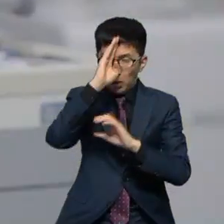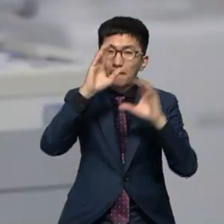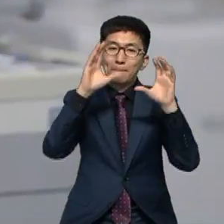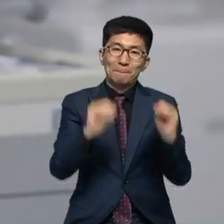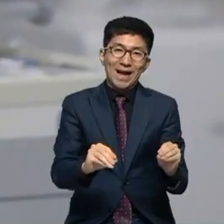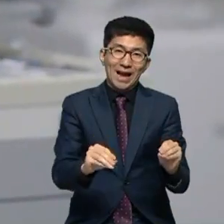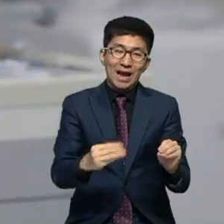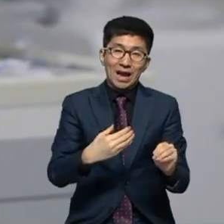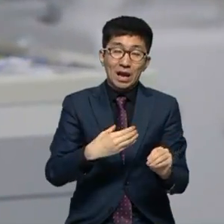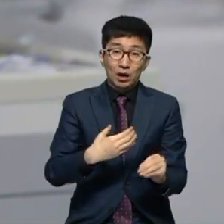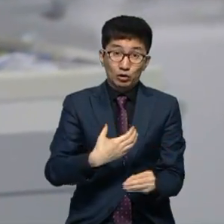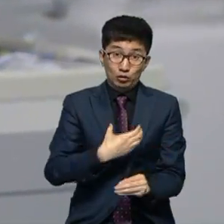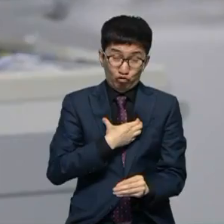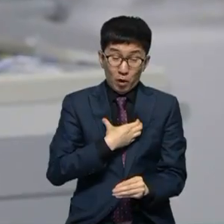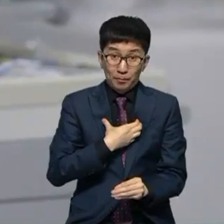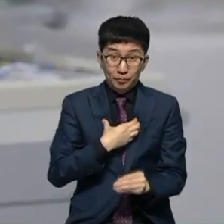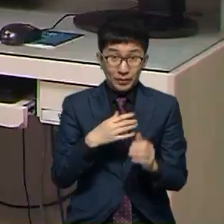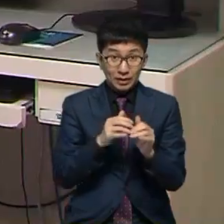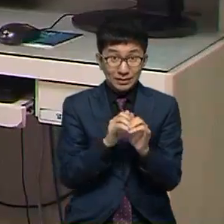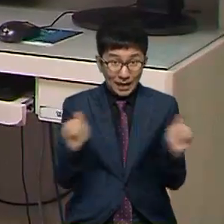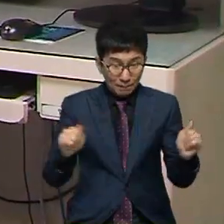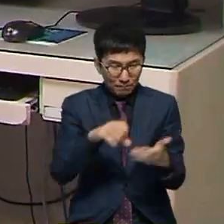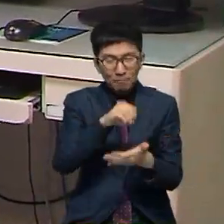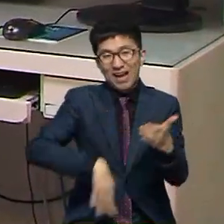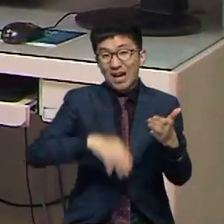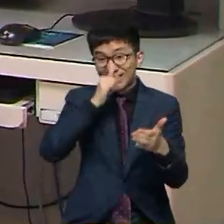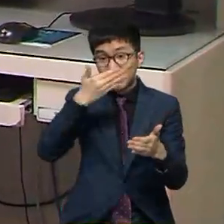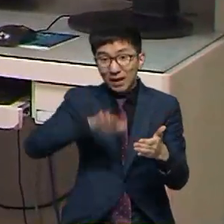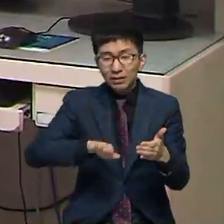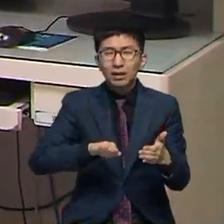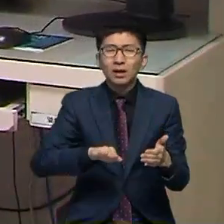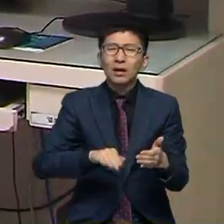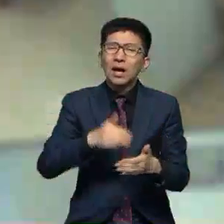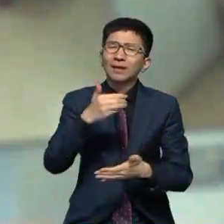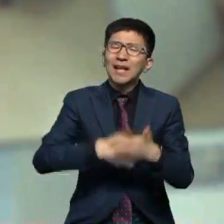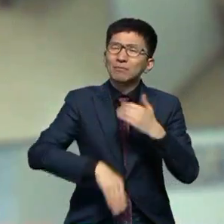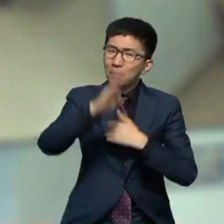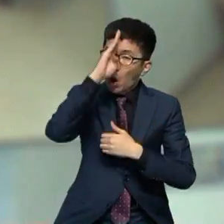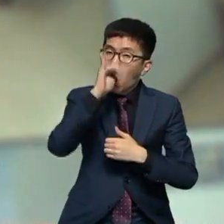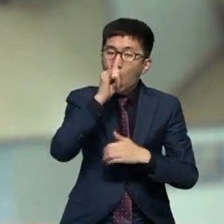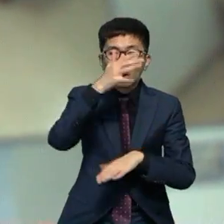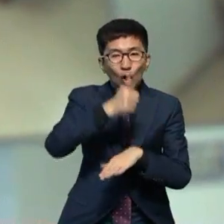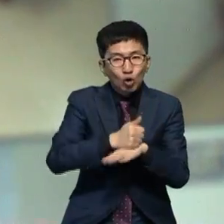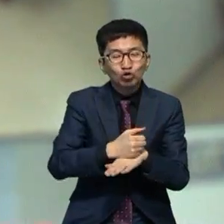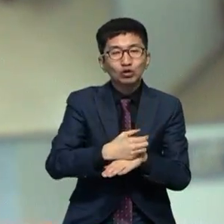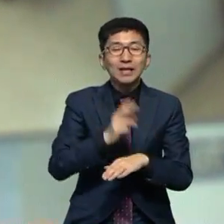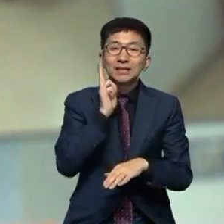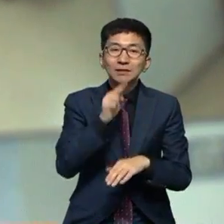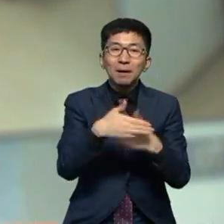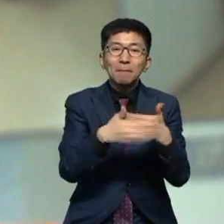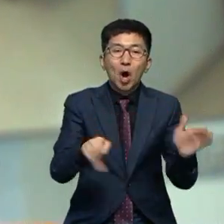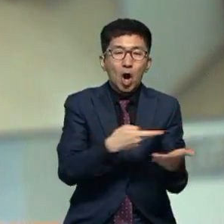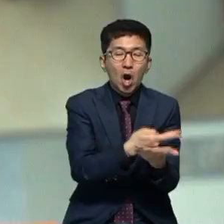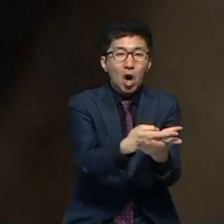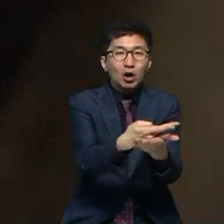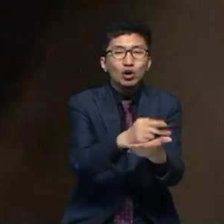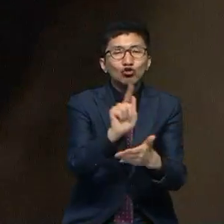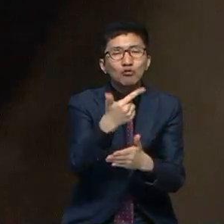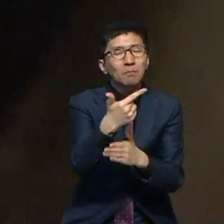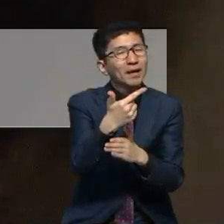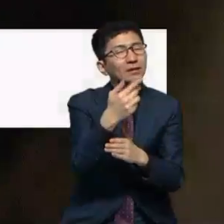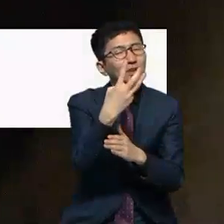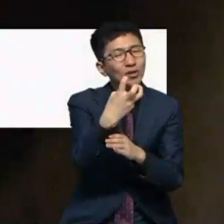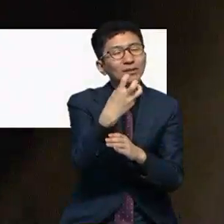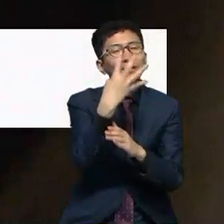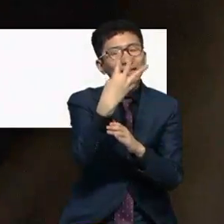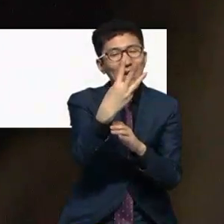환자 통계에서 빠졌지만 후유증 탓에 중환자 병상을 쓰는 사람이 633명이 더 있다는 얘기입니다. 하고